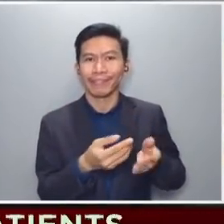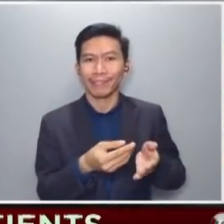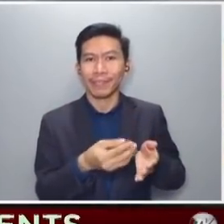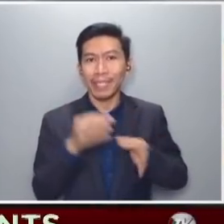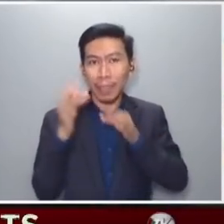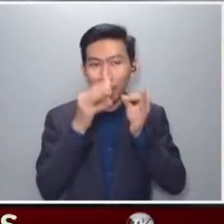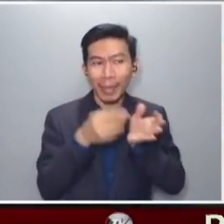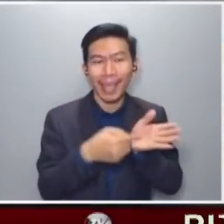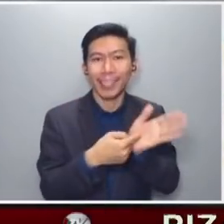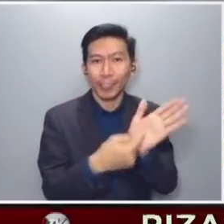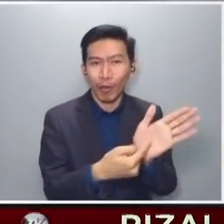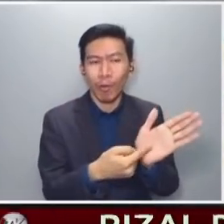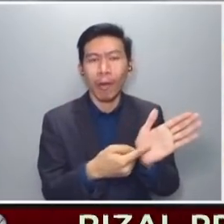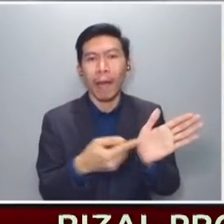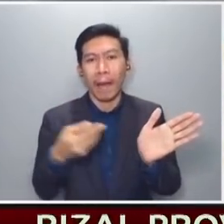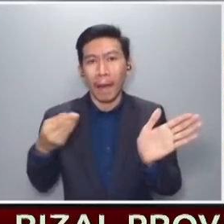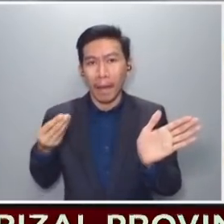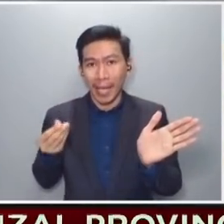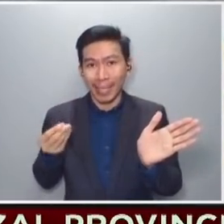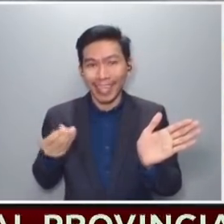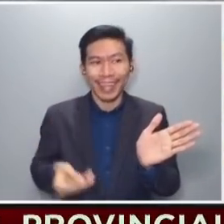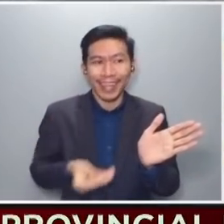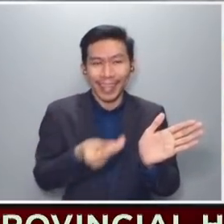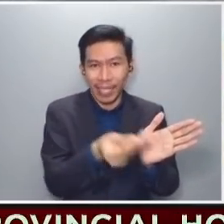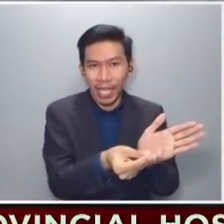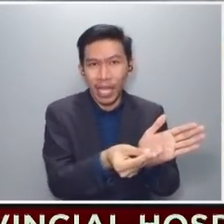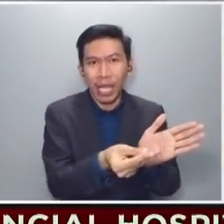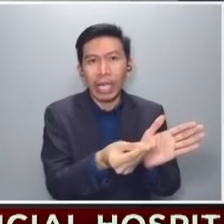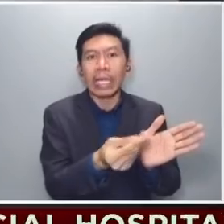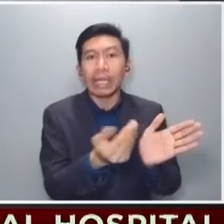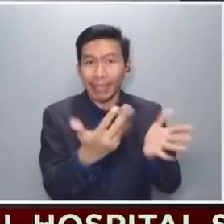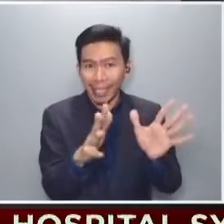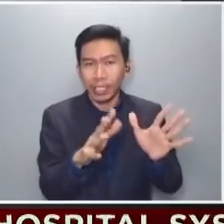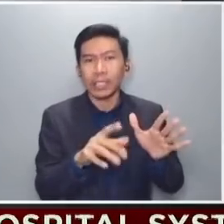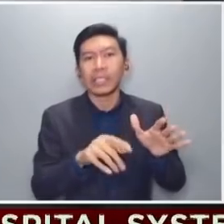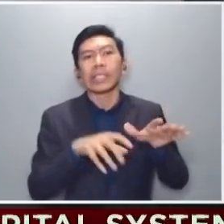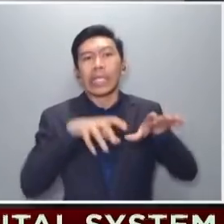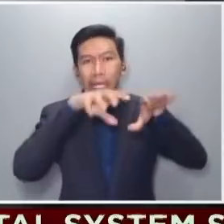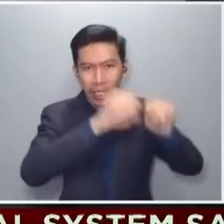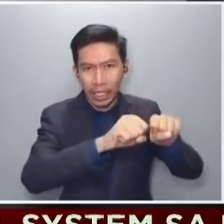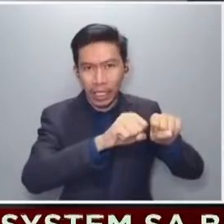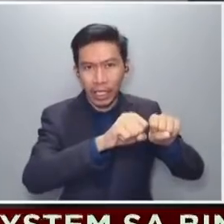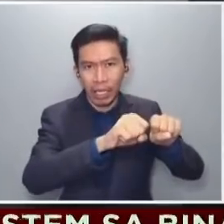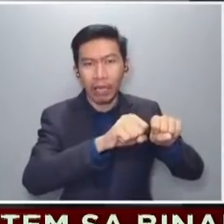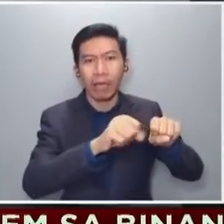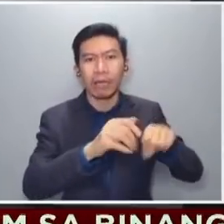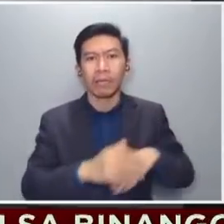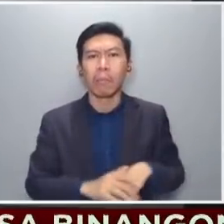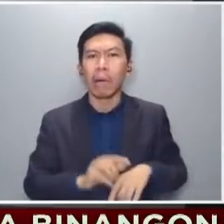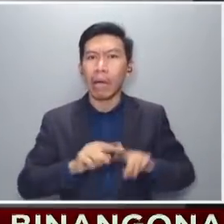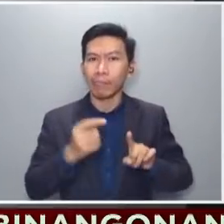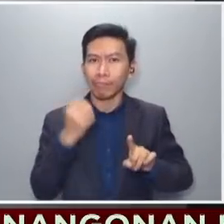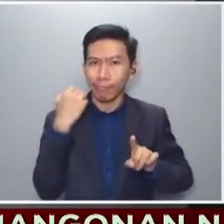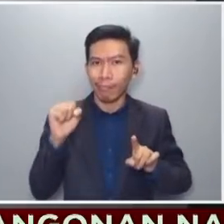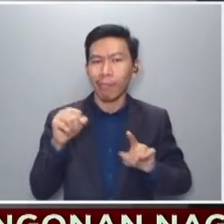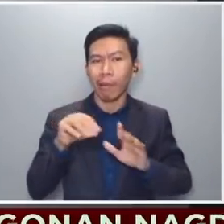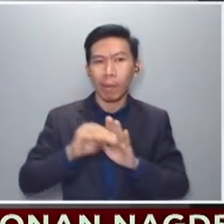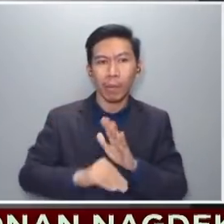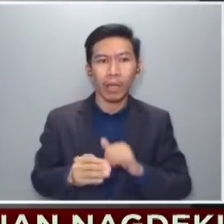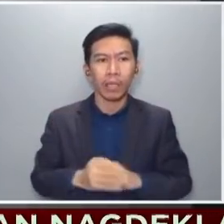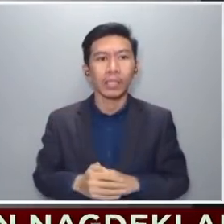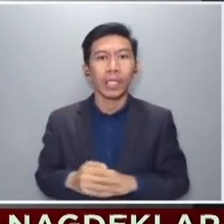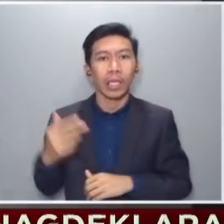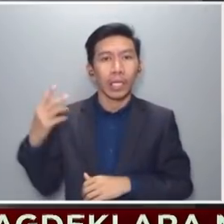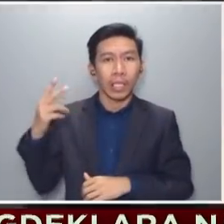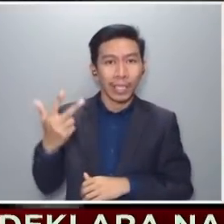di ba? Dito kita sa CCTV yung ano nag-i-approach ni Garado. Pinapakasuhan din ang direct assault at robbery ang 3 opisyal